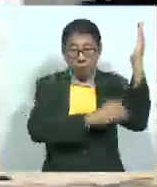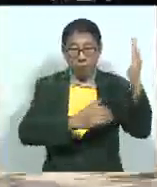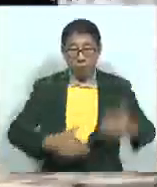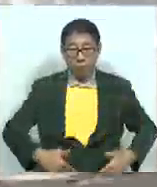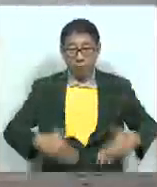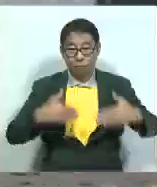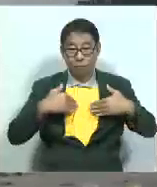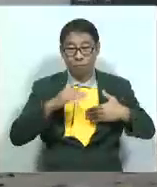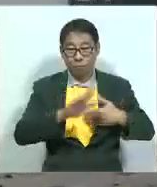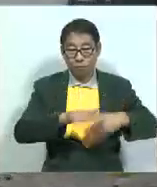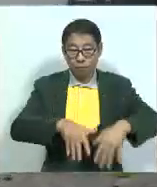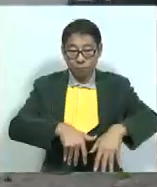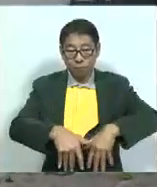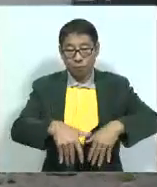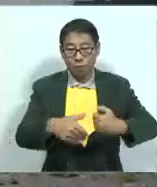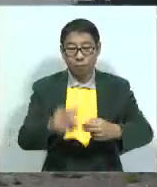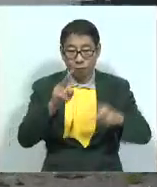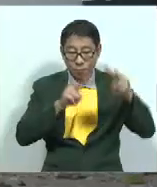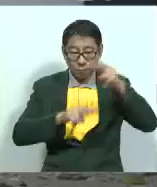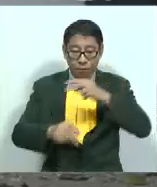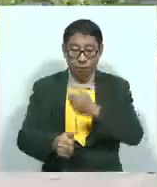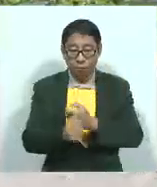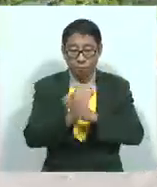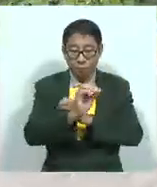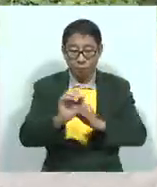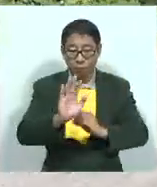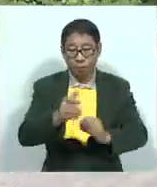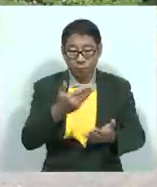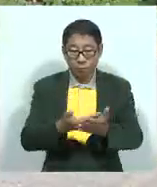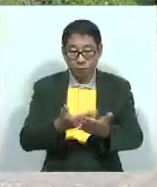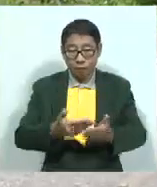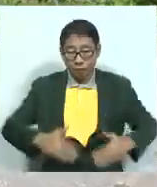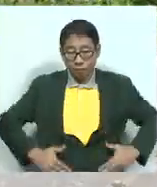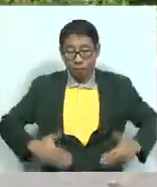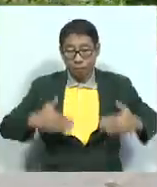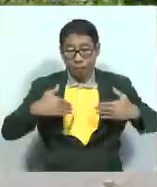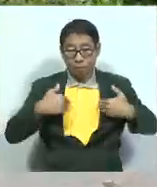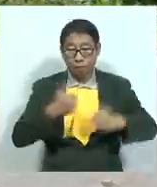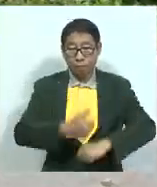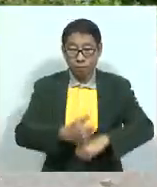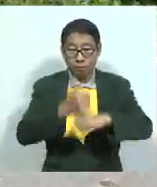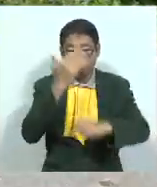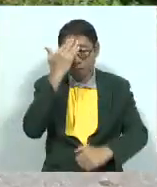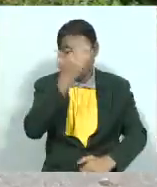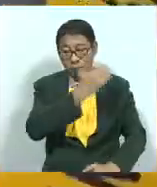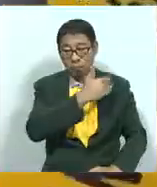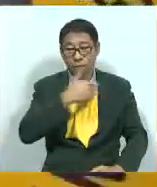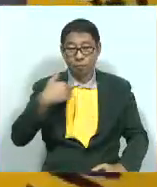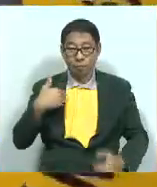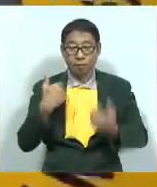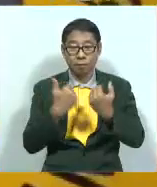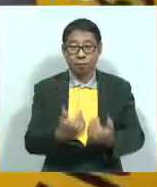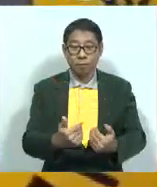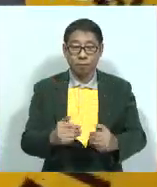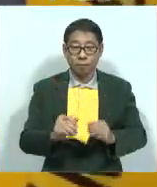ตความเป็นอยู่ของประชาชนดูแลความปลอดภัยในชีวิตและทรัพย์สินร่วมกับผู้นำศาสนาและคงความพยายาม